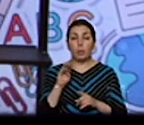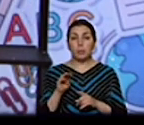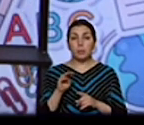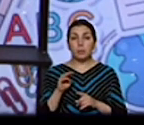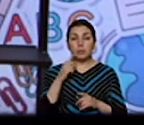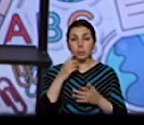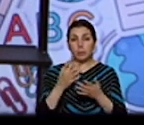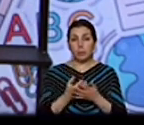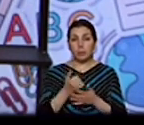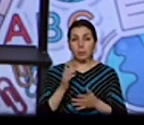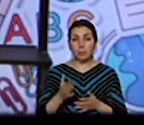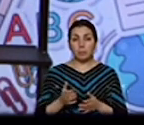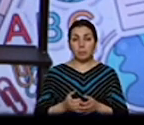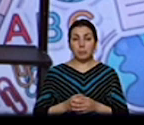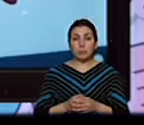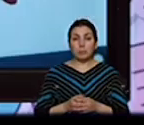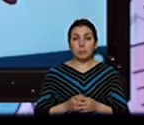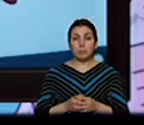otlarni aniqlaymiz.